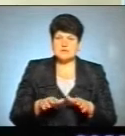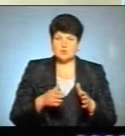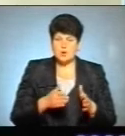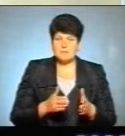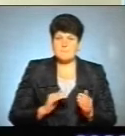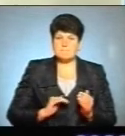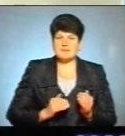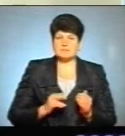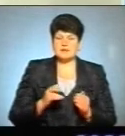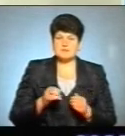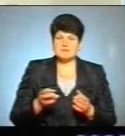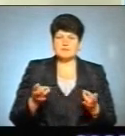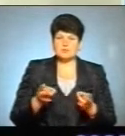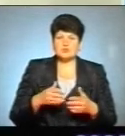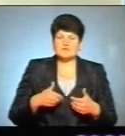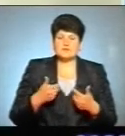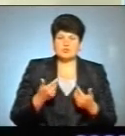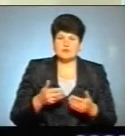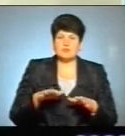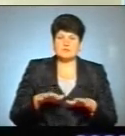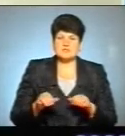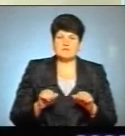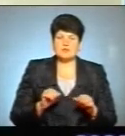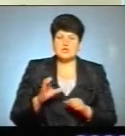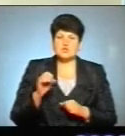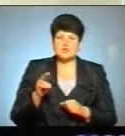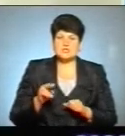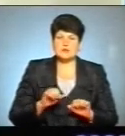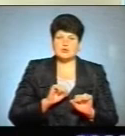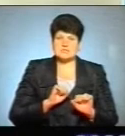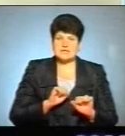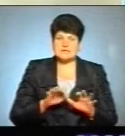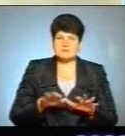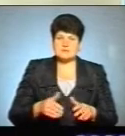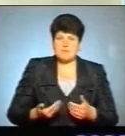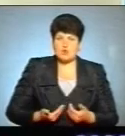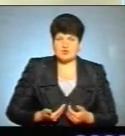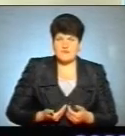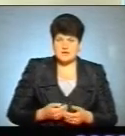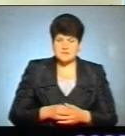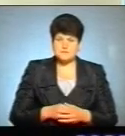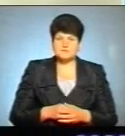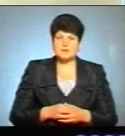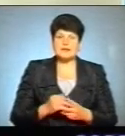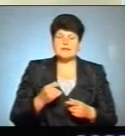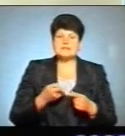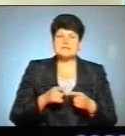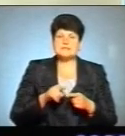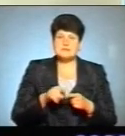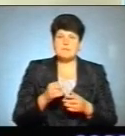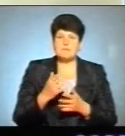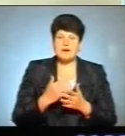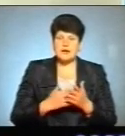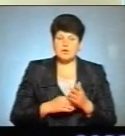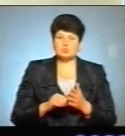підприємцям необхідно звернутися до місцевих управлінь соціального захисту за місцем проживання. І з таким переліком документів.